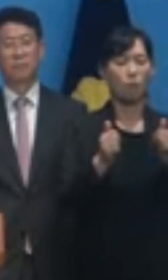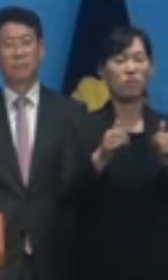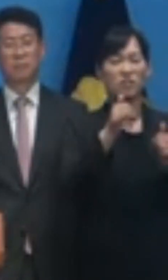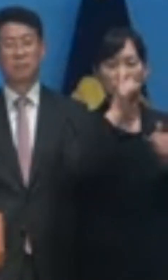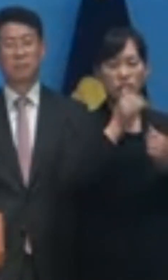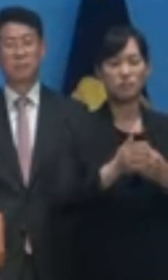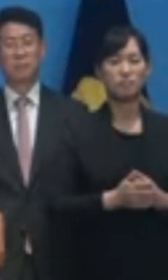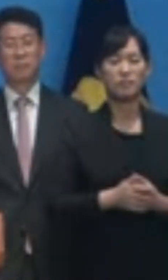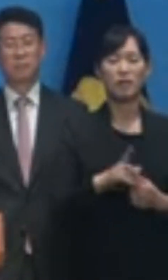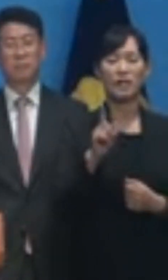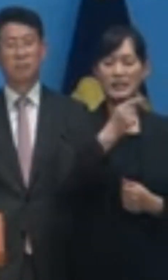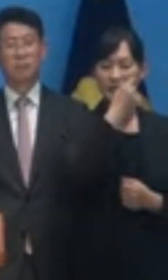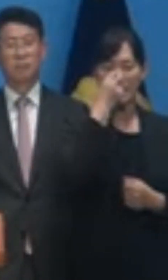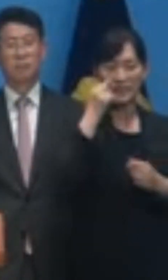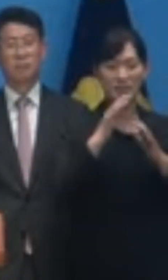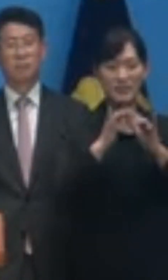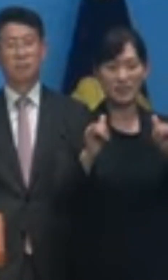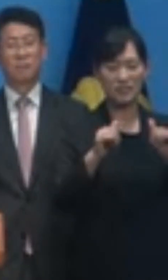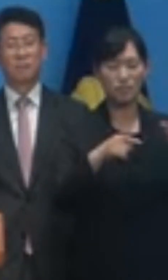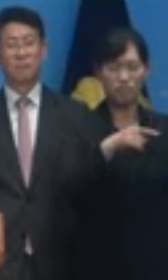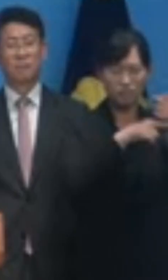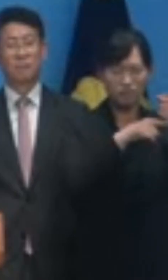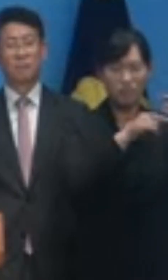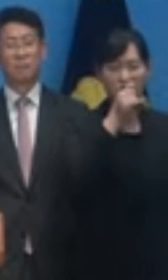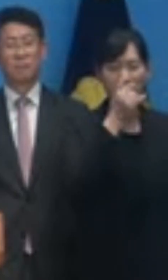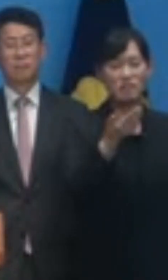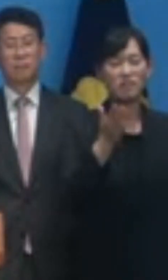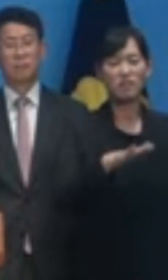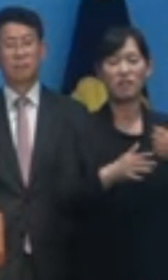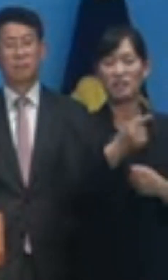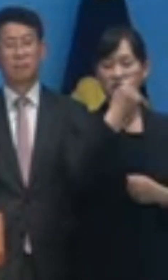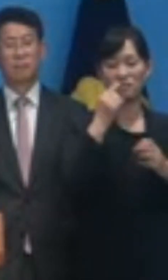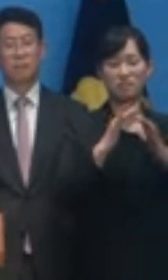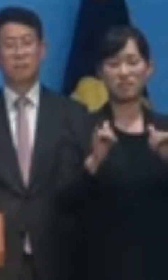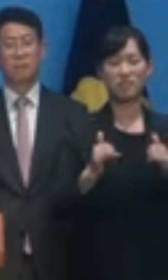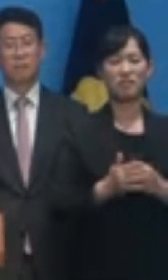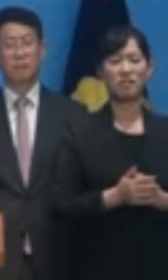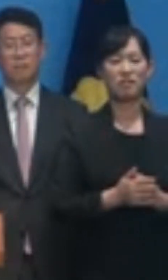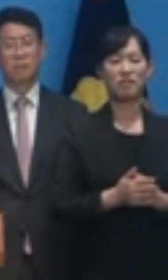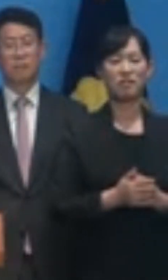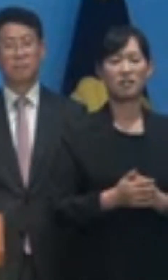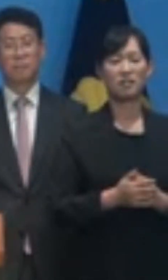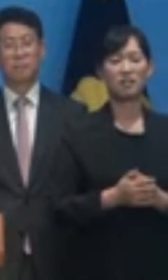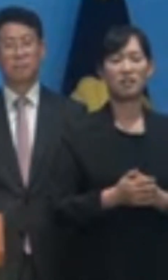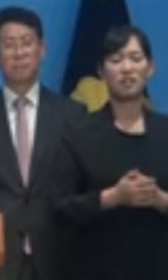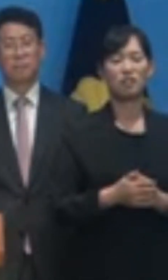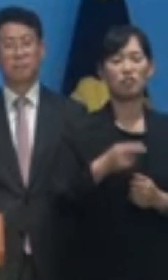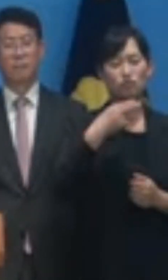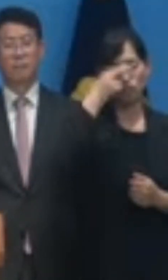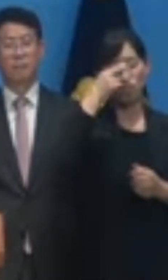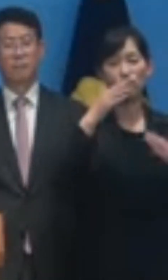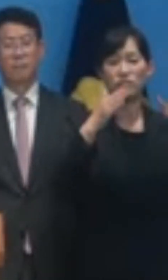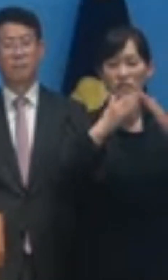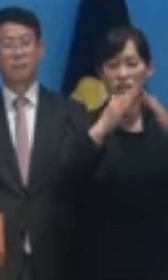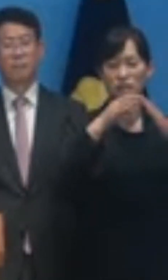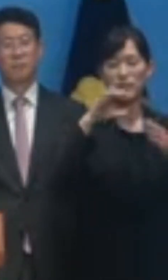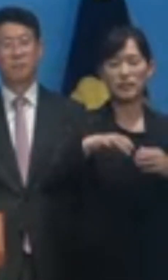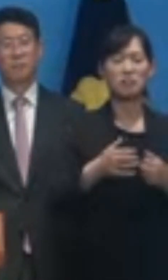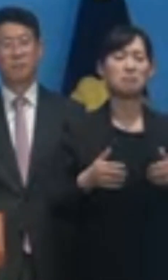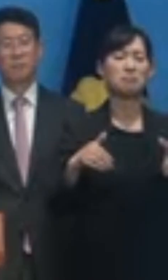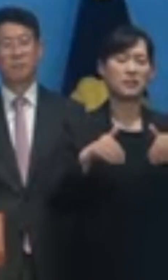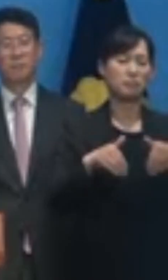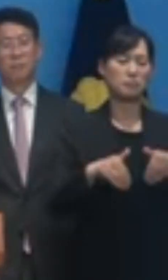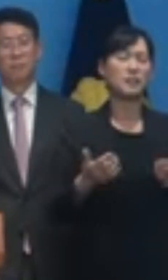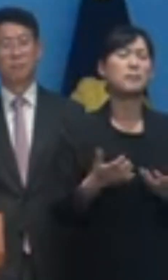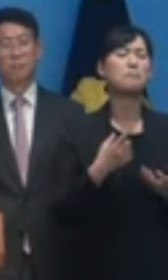공판에선 한 증인에 대한 신문이 이루어졌는데 해당 증인은 시로코라는 술집에서 종업원으로